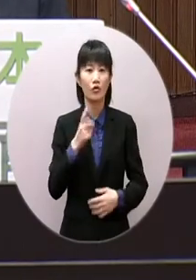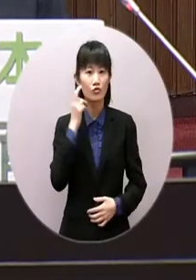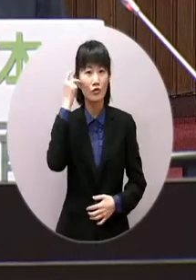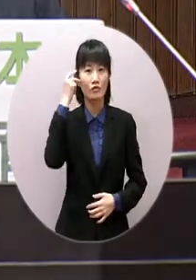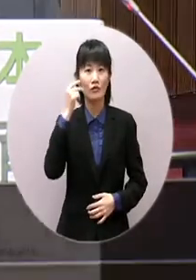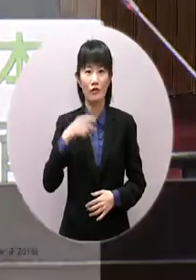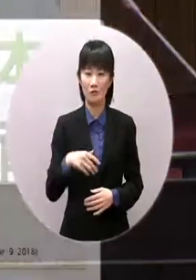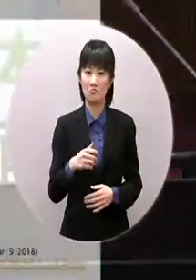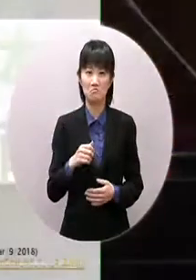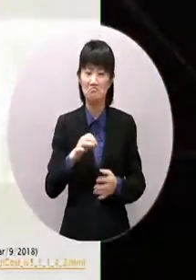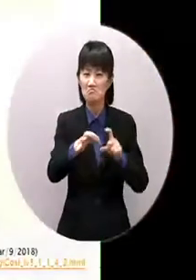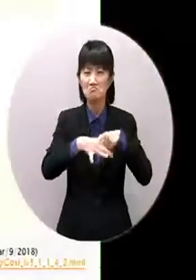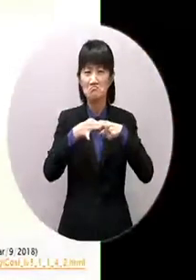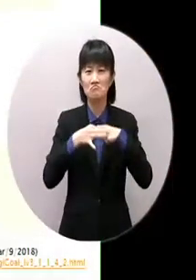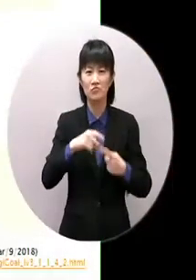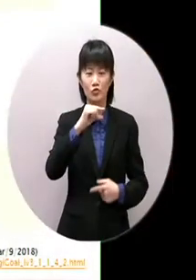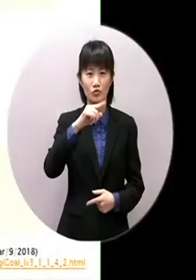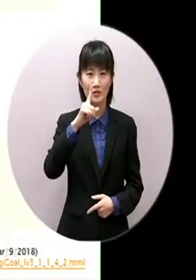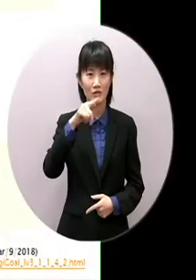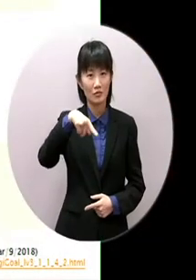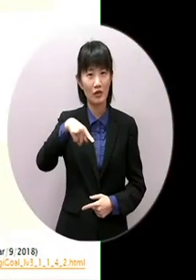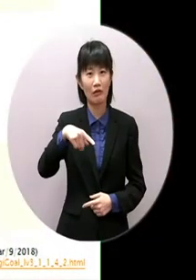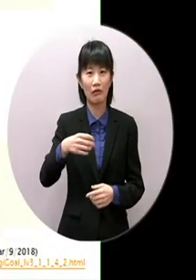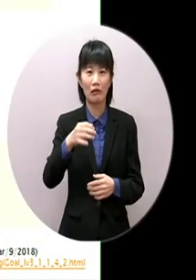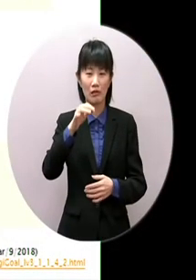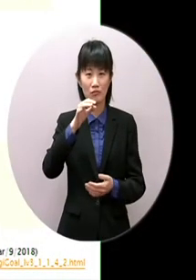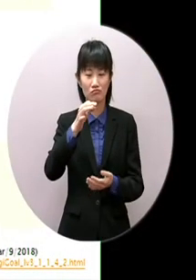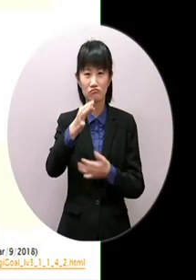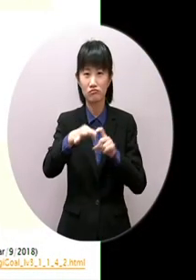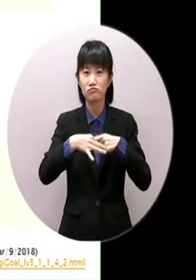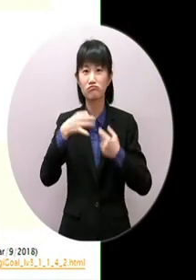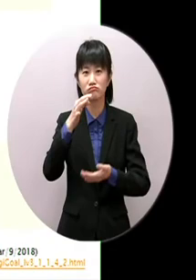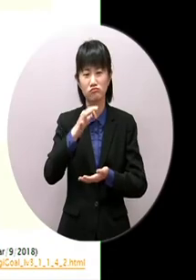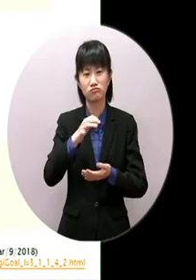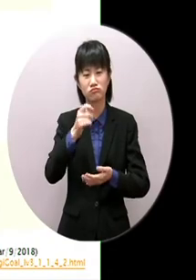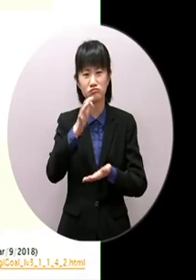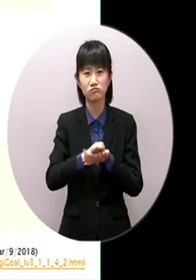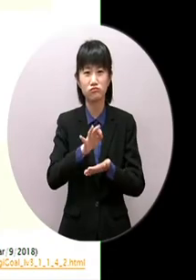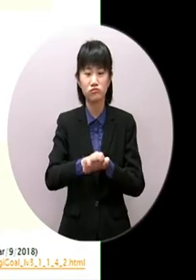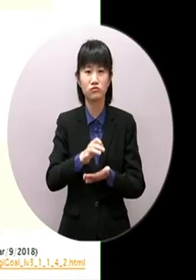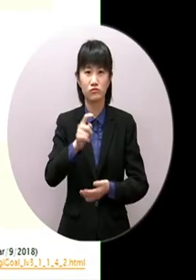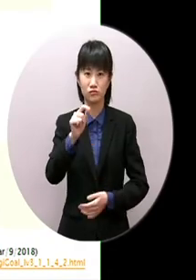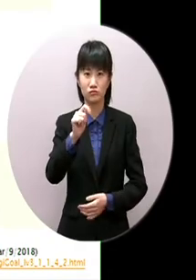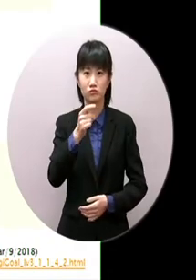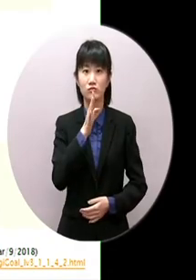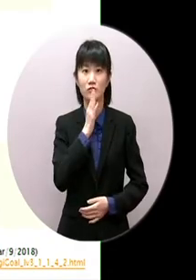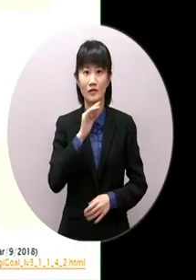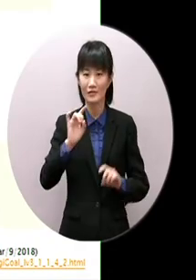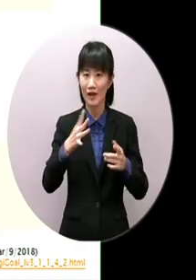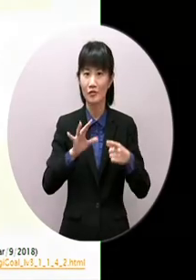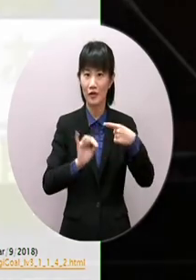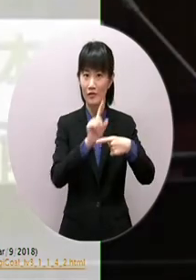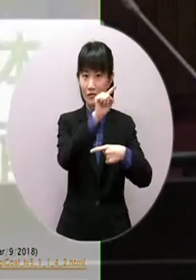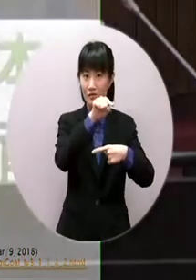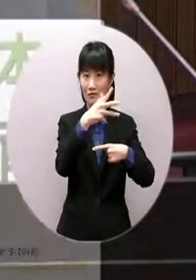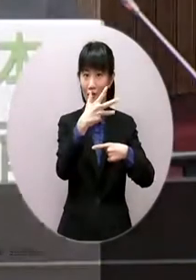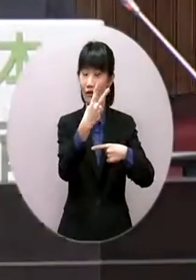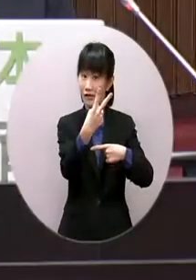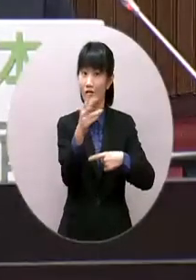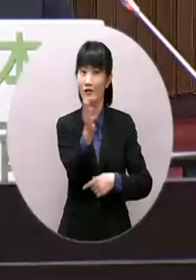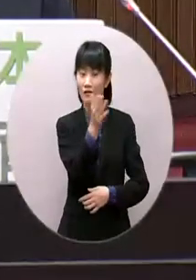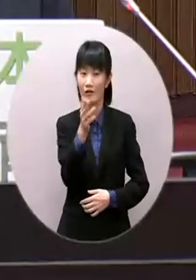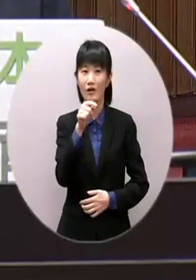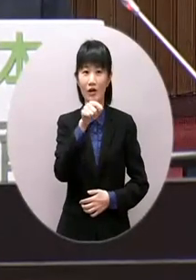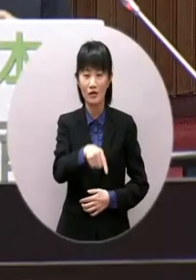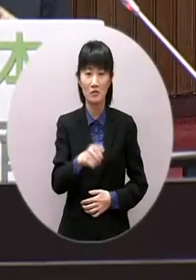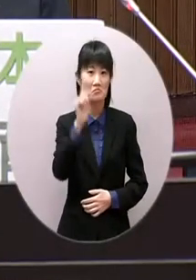GDP 很低。好，比如说我们占台湾的 GDP 是 1.82， 那这件事情当然跟台湾的科技业 的这个进出口